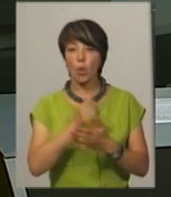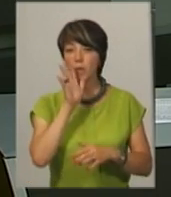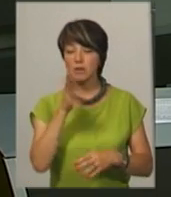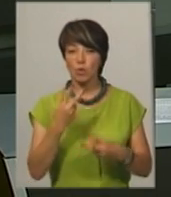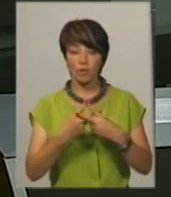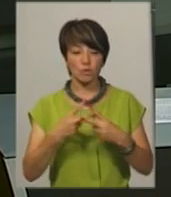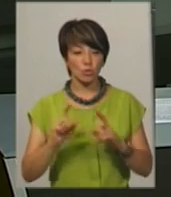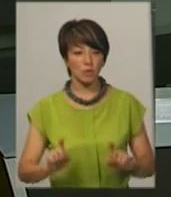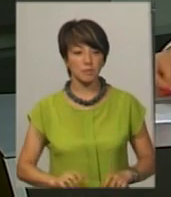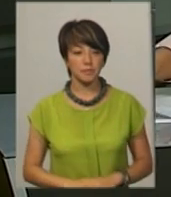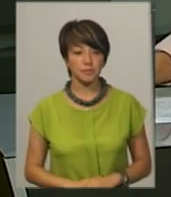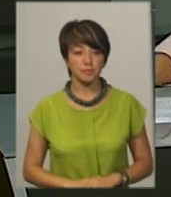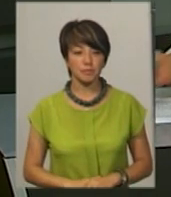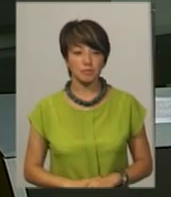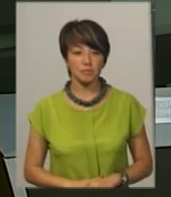5 років позбавлення волі.